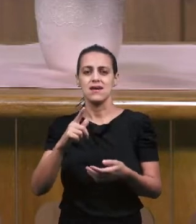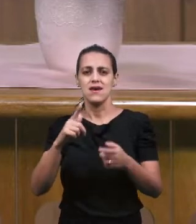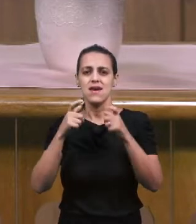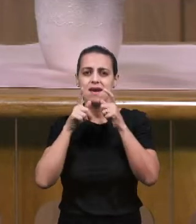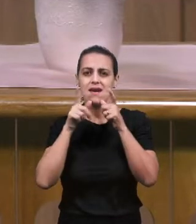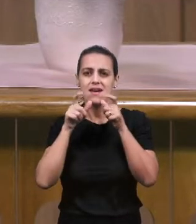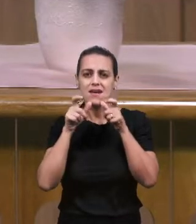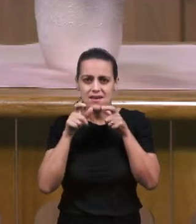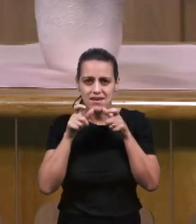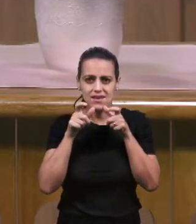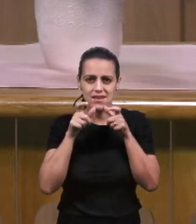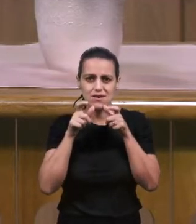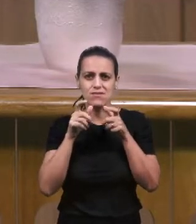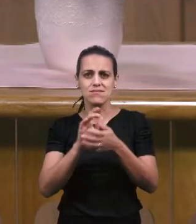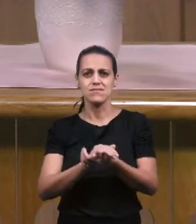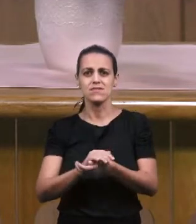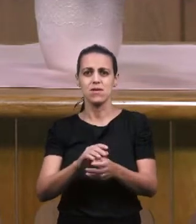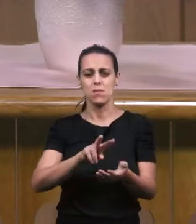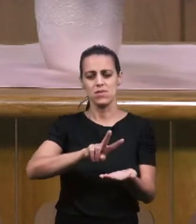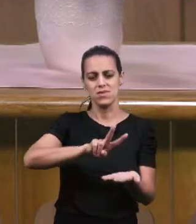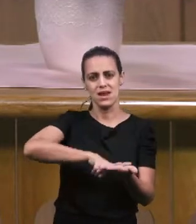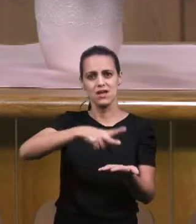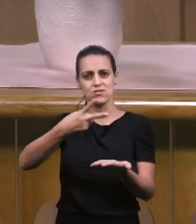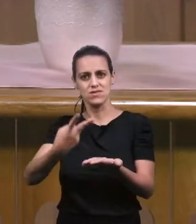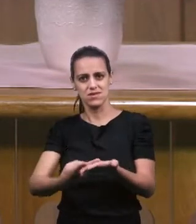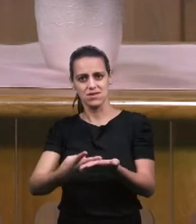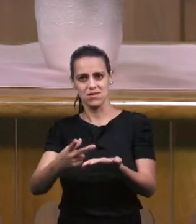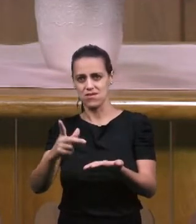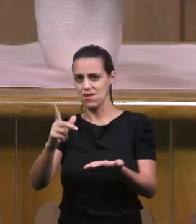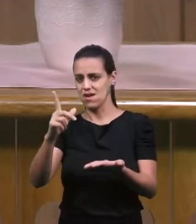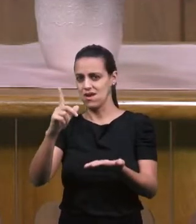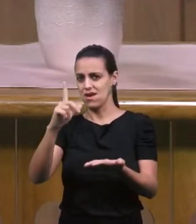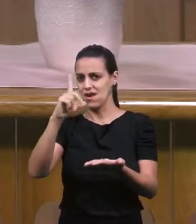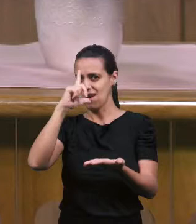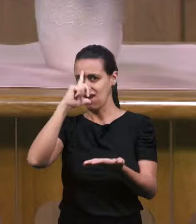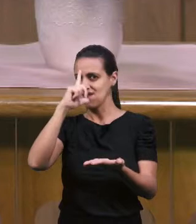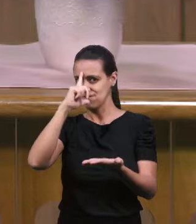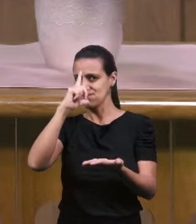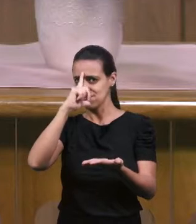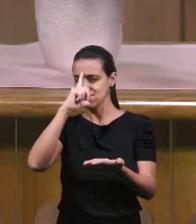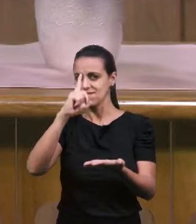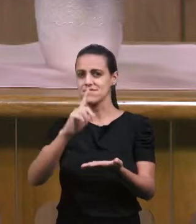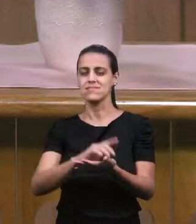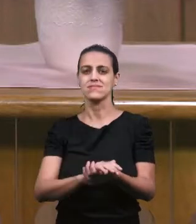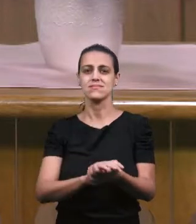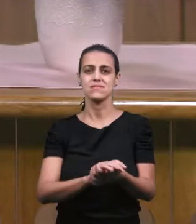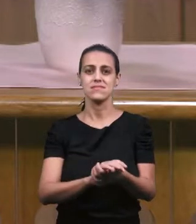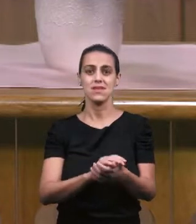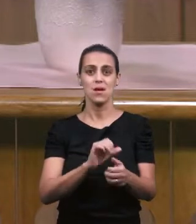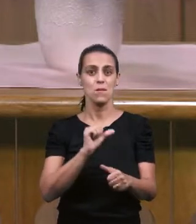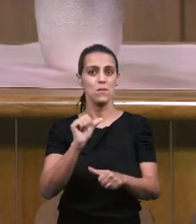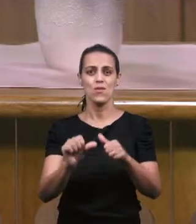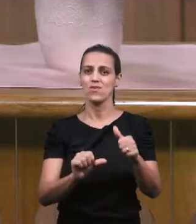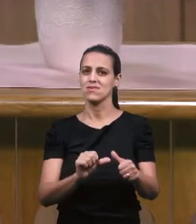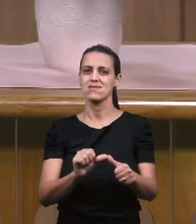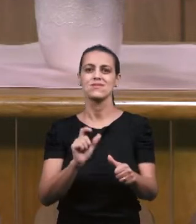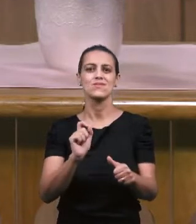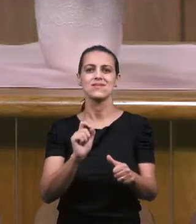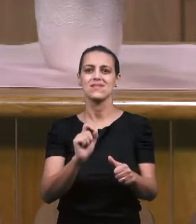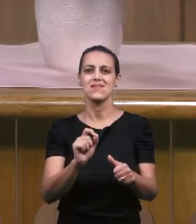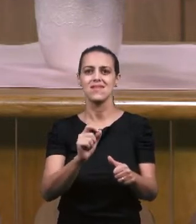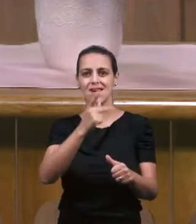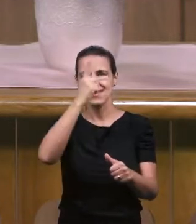le latin, c'est-à-dire de l'hébreu aussi vers le latin, le monde a perdu la condition